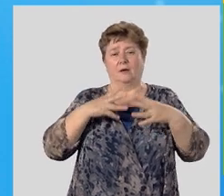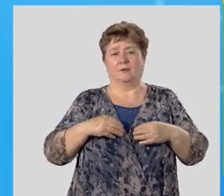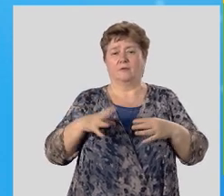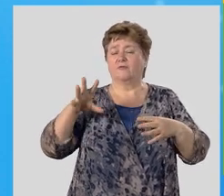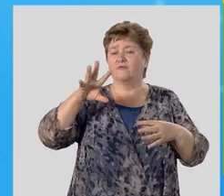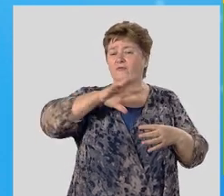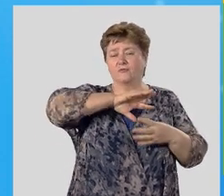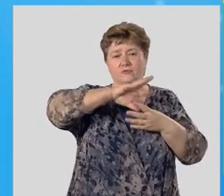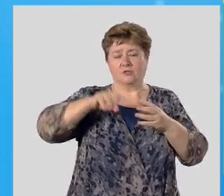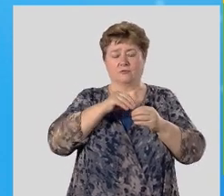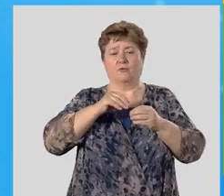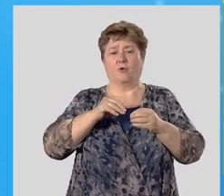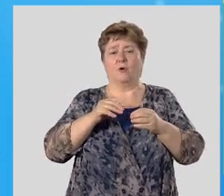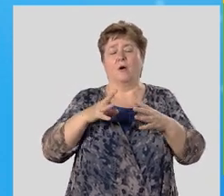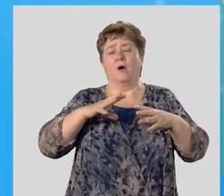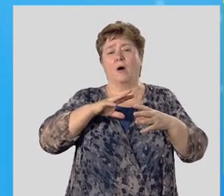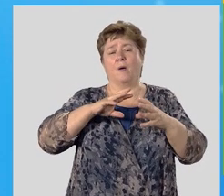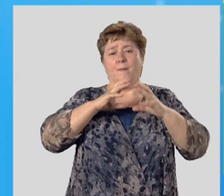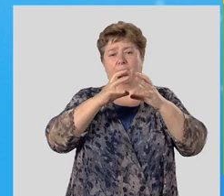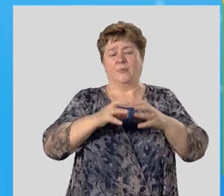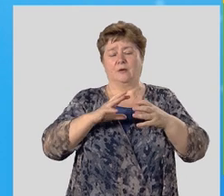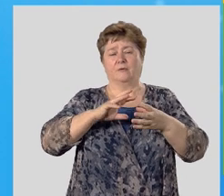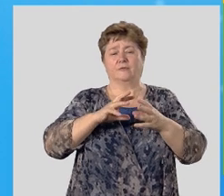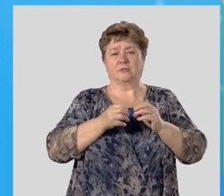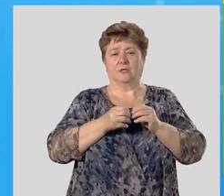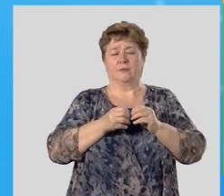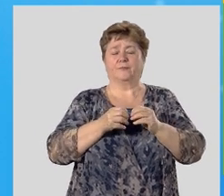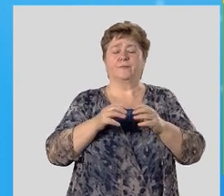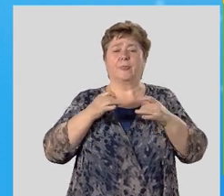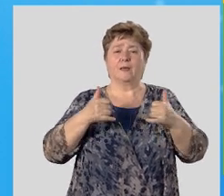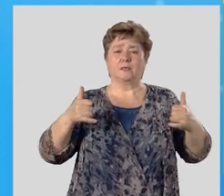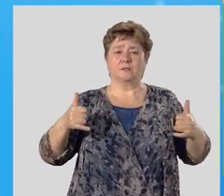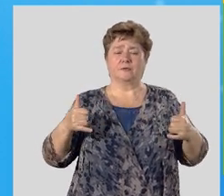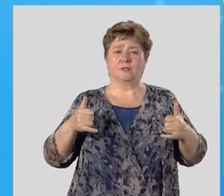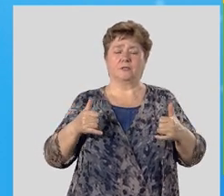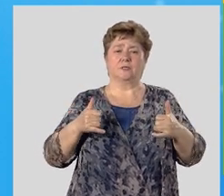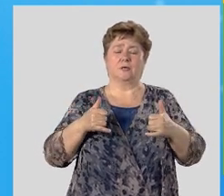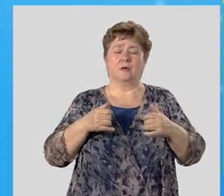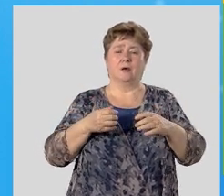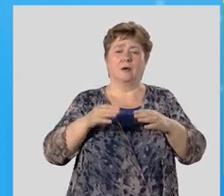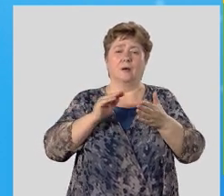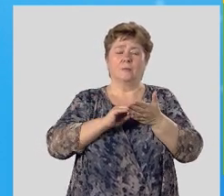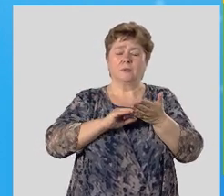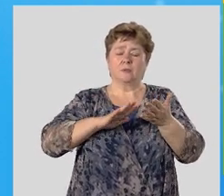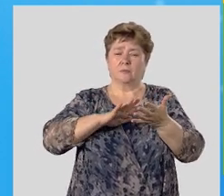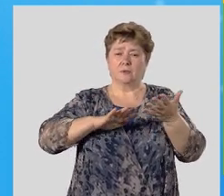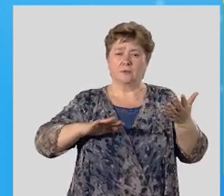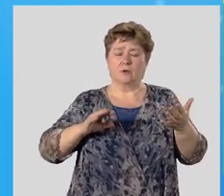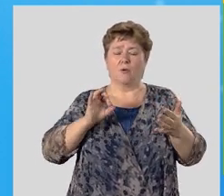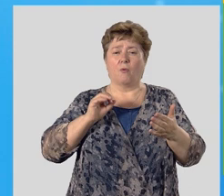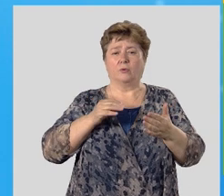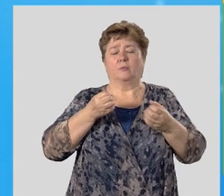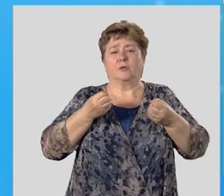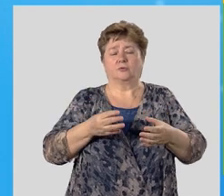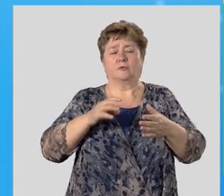а всего живого мира в целом. Развитие обычно идет от простого к